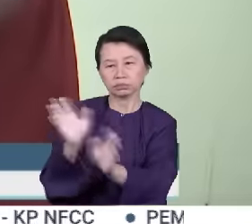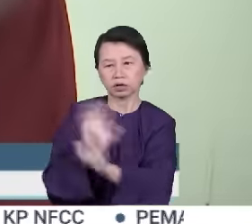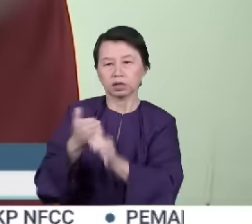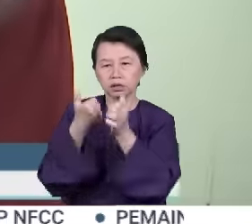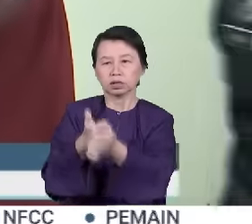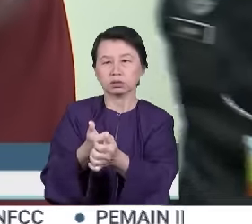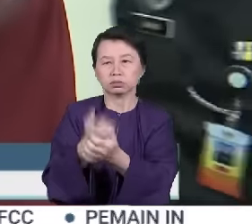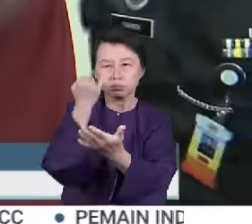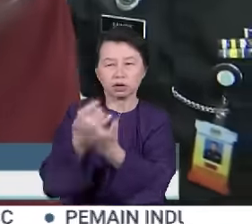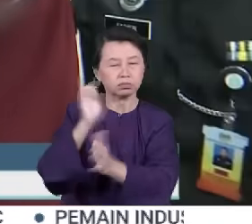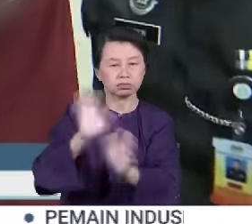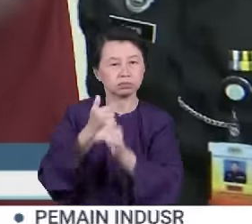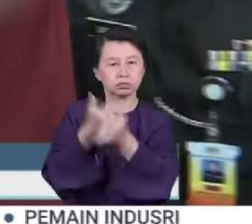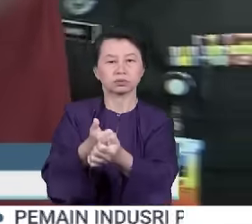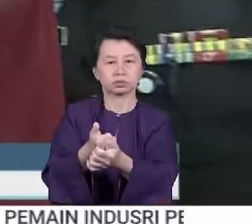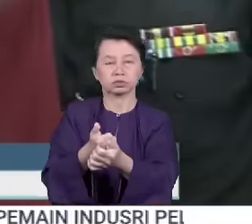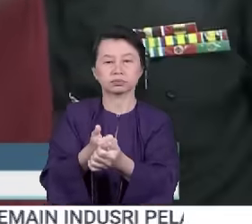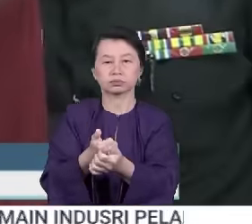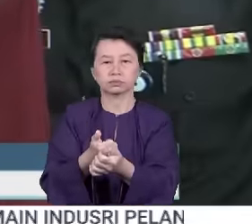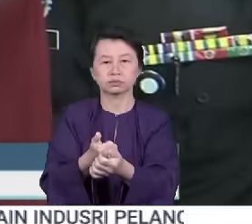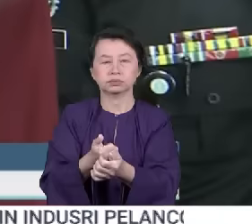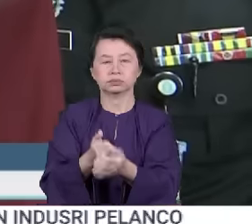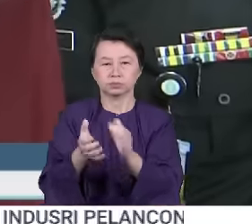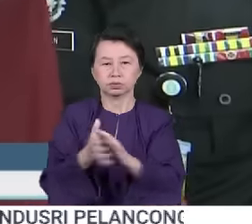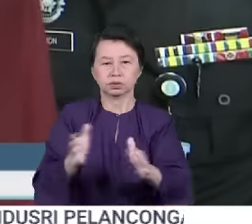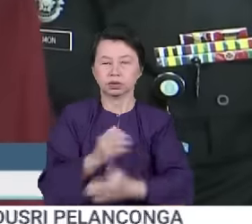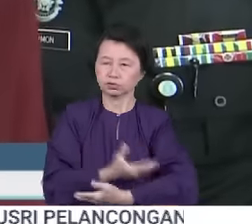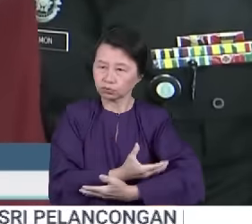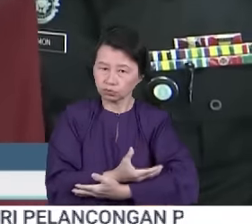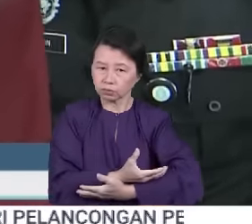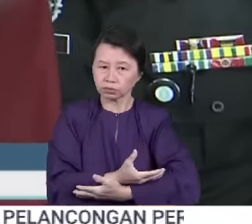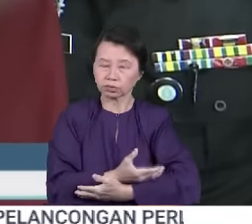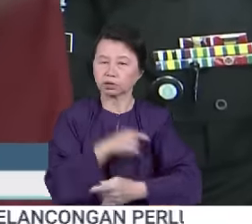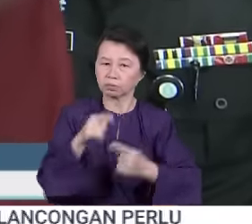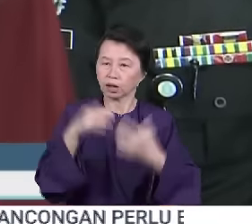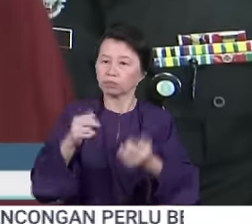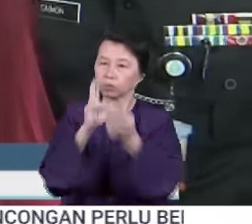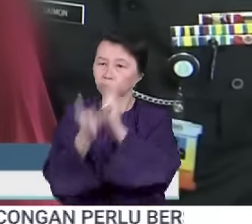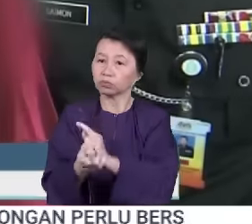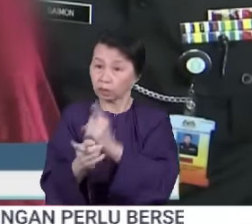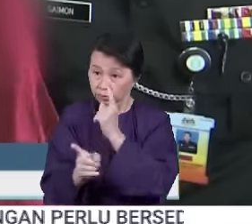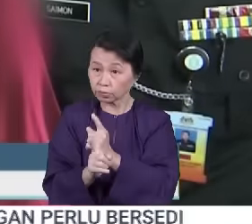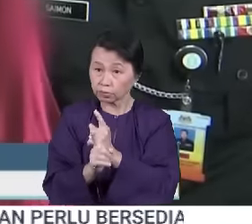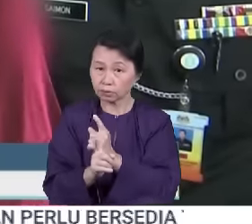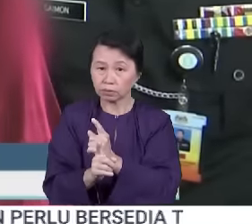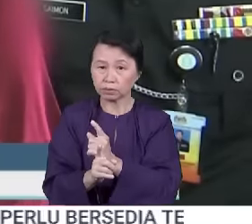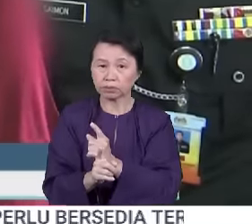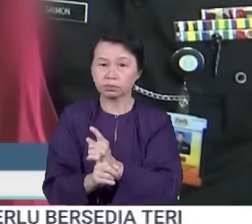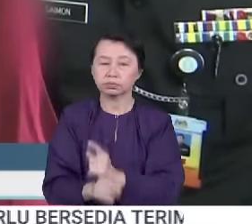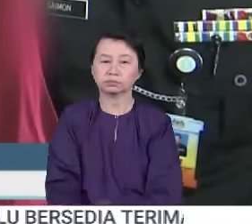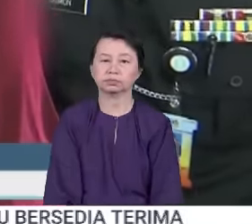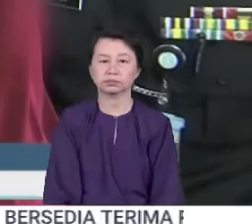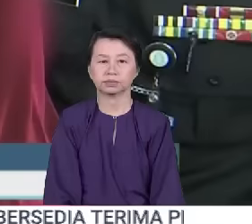ikut yang tidak tentu itu kan, sama anak lah, sama cucu-cucu lah kan. Bila lagi mau berubah kan, ya nak mau sudah